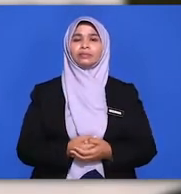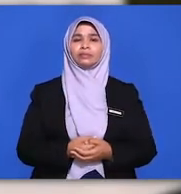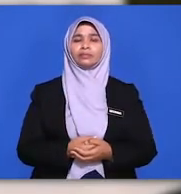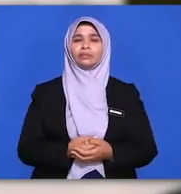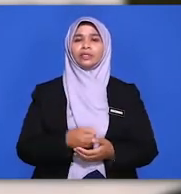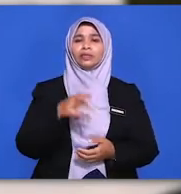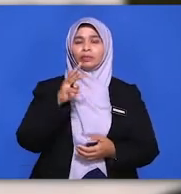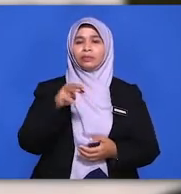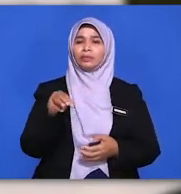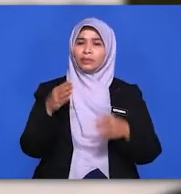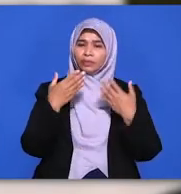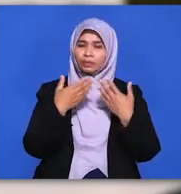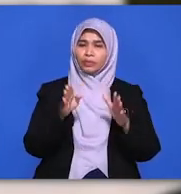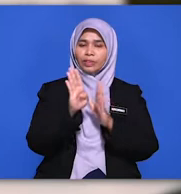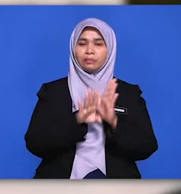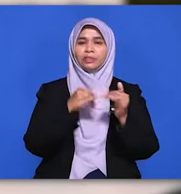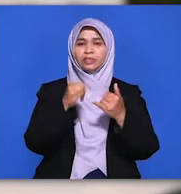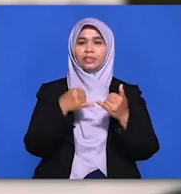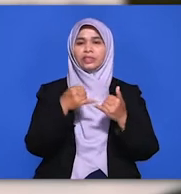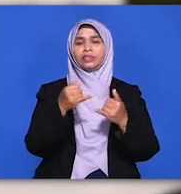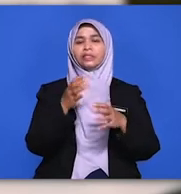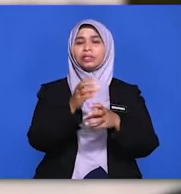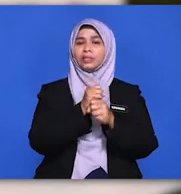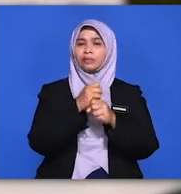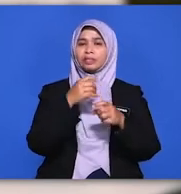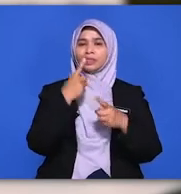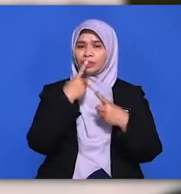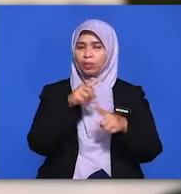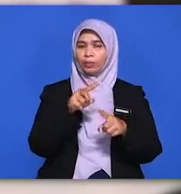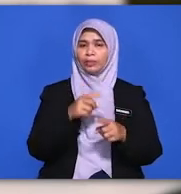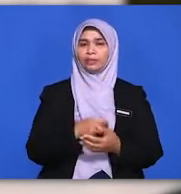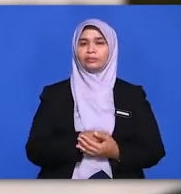Murid-murid dah berjaya dapat jawapannya? Bagus sekali.